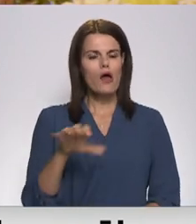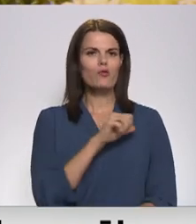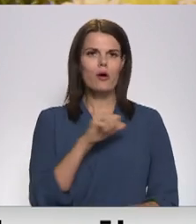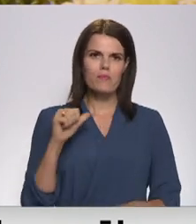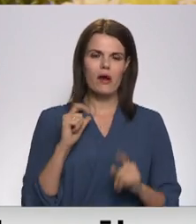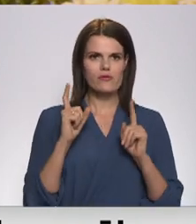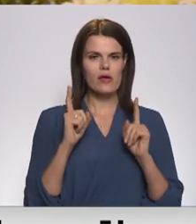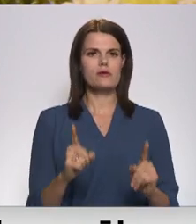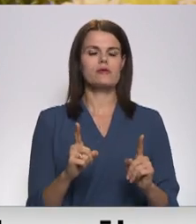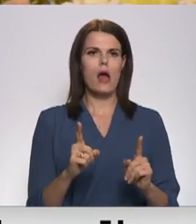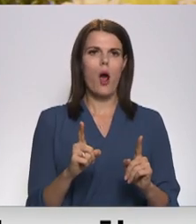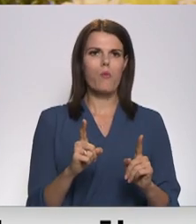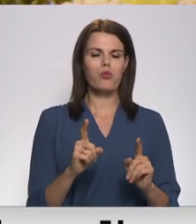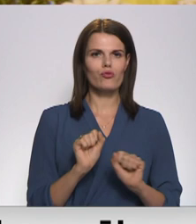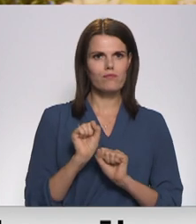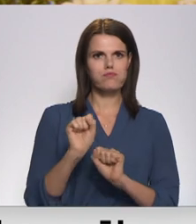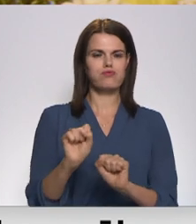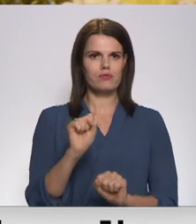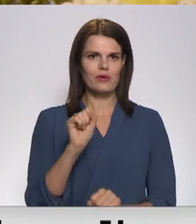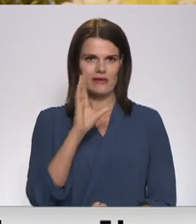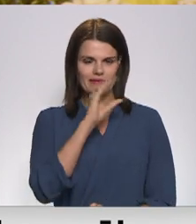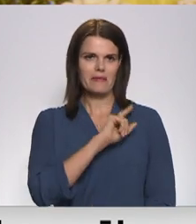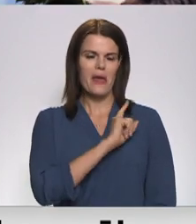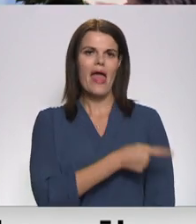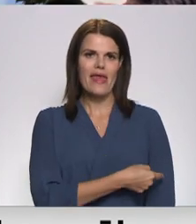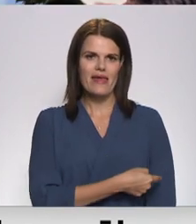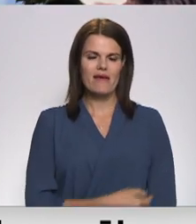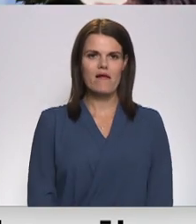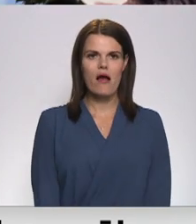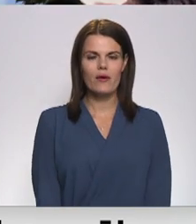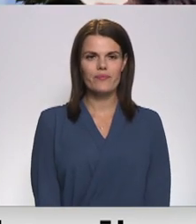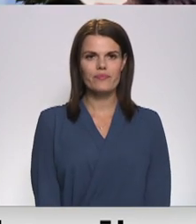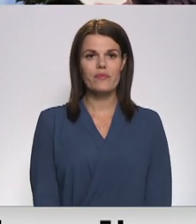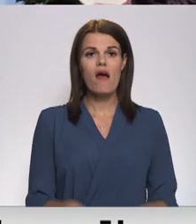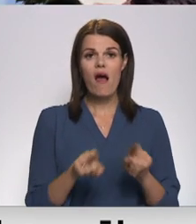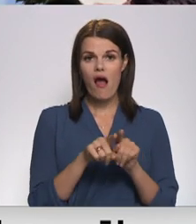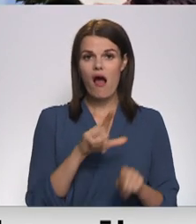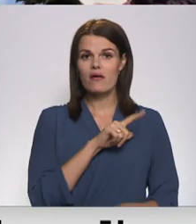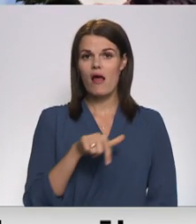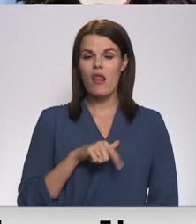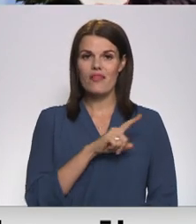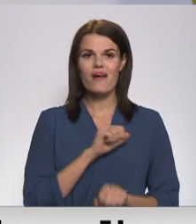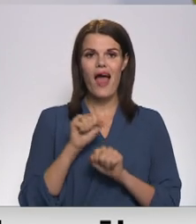jānodrošina Eiropas konvencionālās atturēšanās spēju pamats. Arī Latvijas